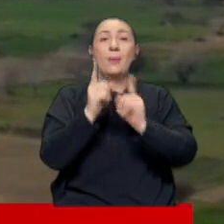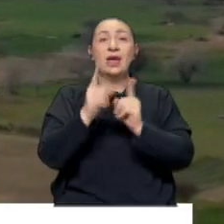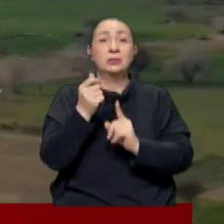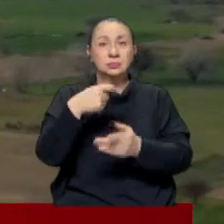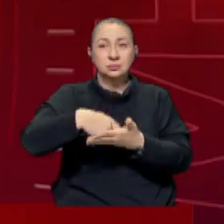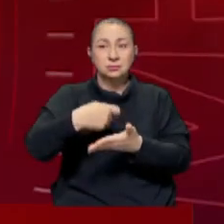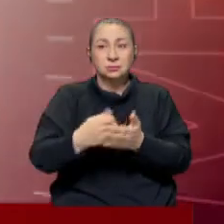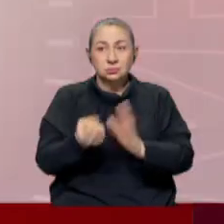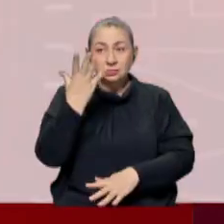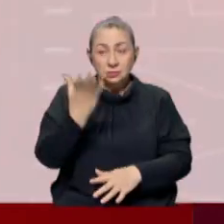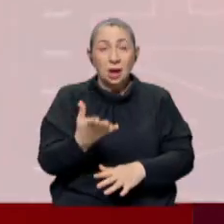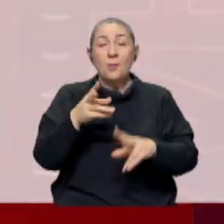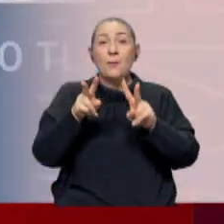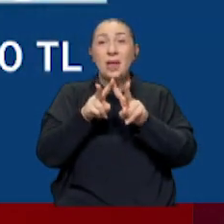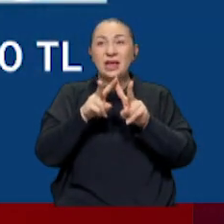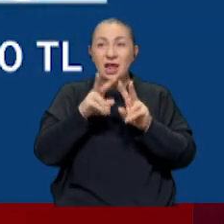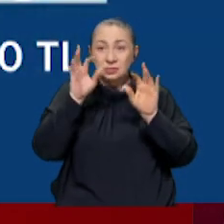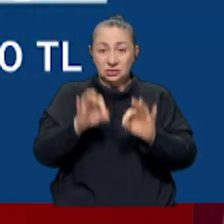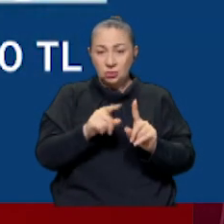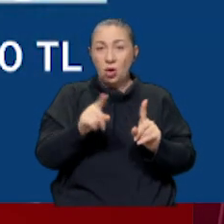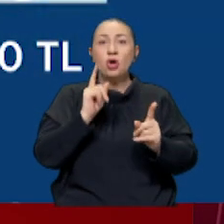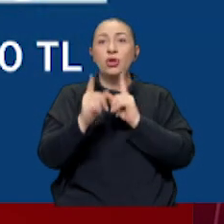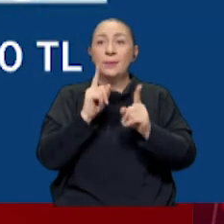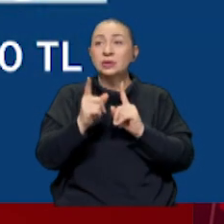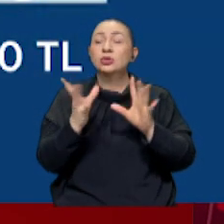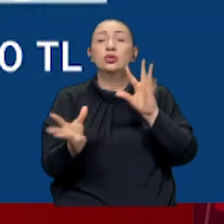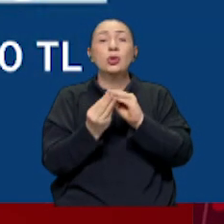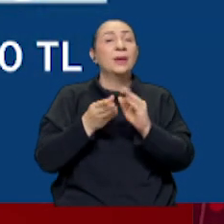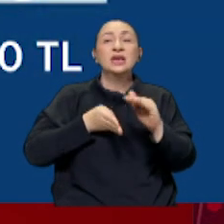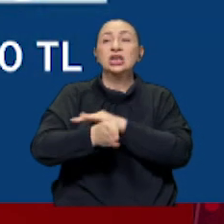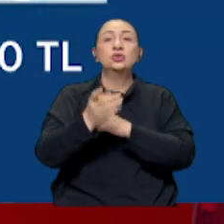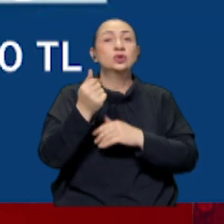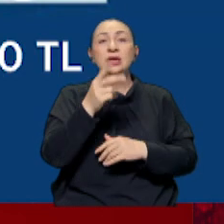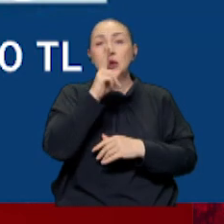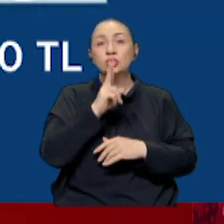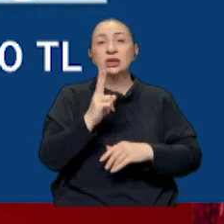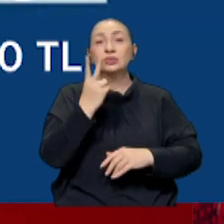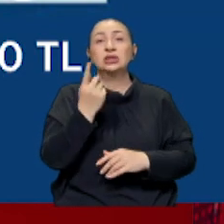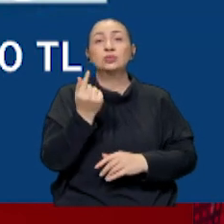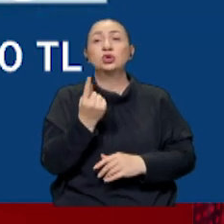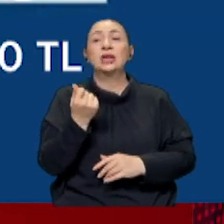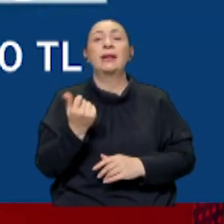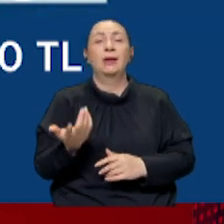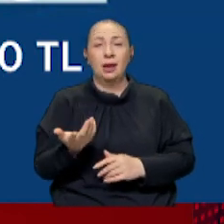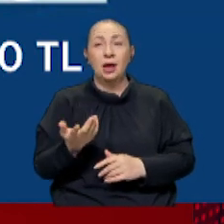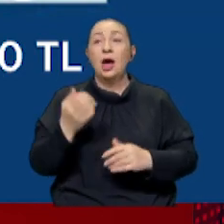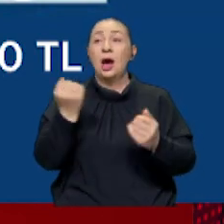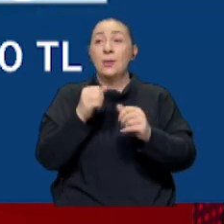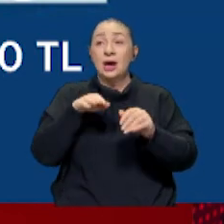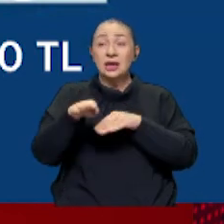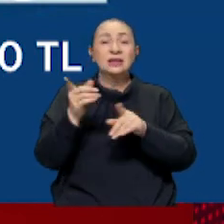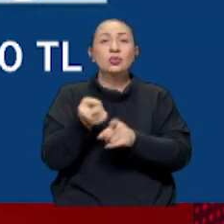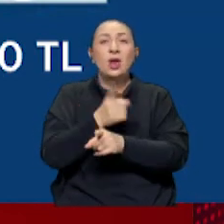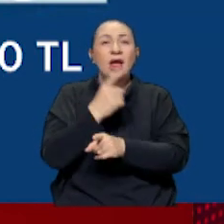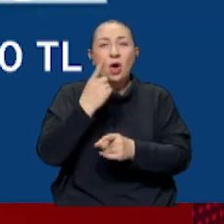ücreti olduğu ortaya çıktı. Malkara'dan sonra başlayan otoyolla birlikte toplam geçiş ücreti 272,5 lira. Araçların